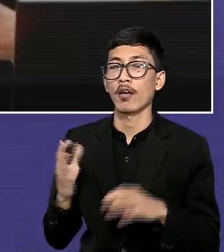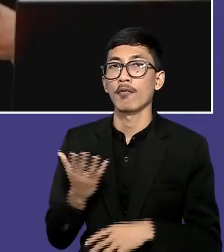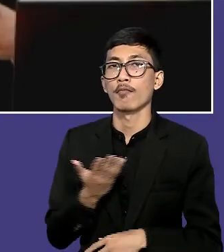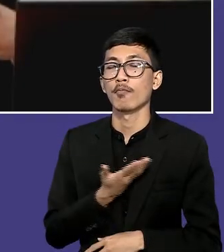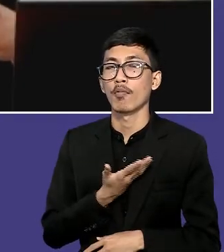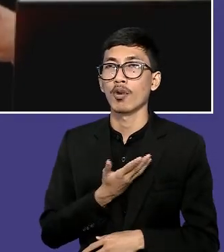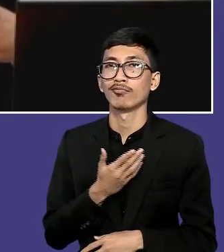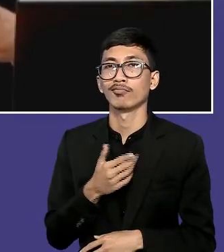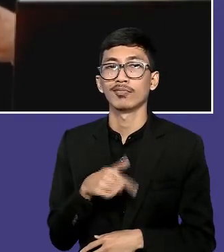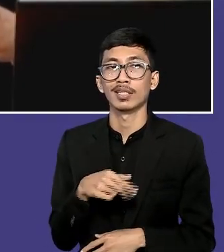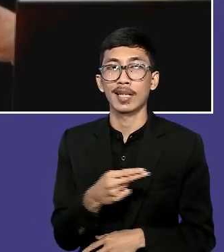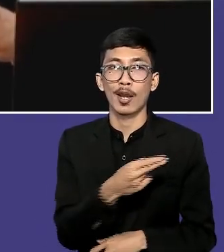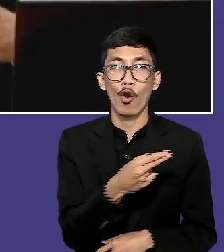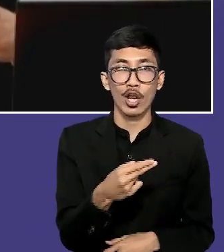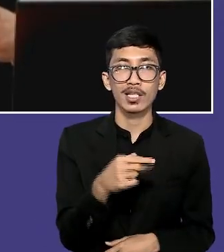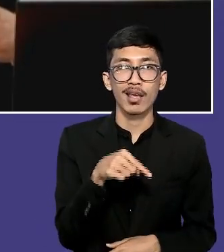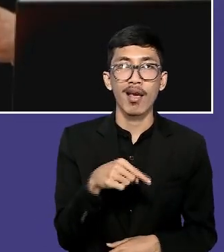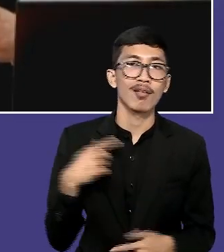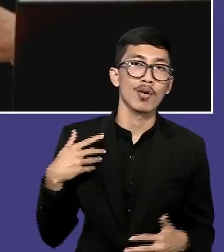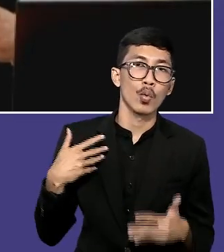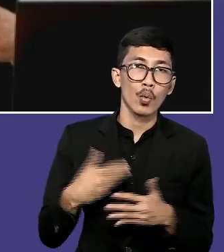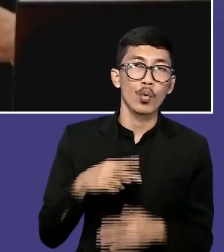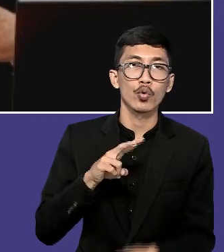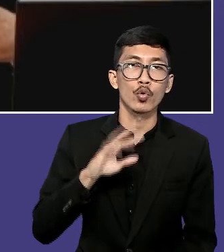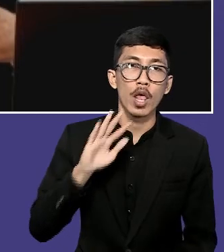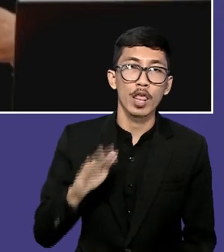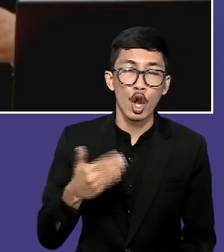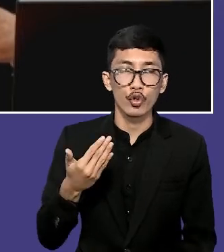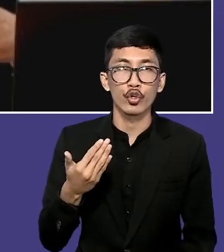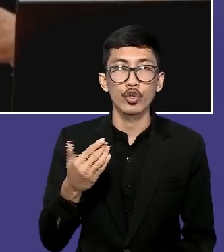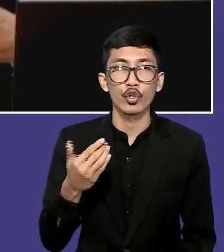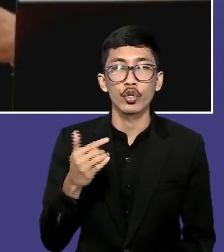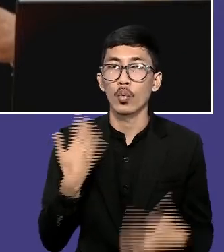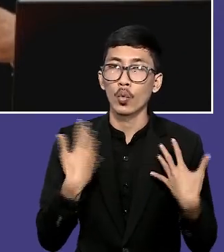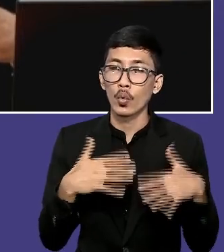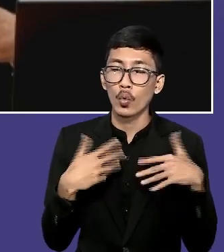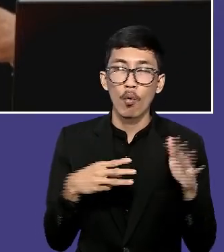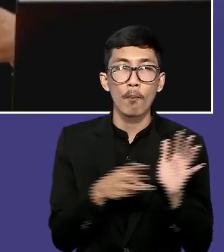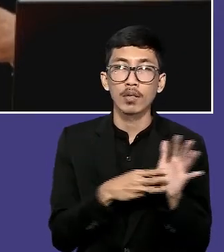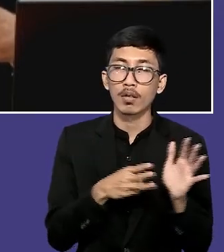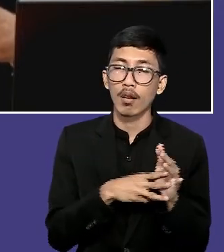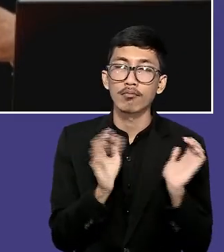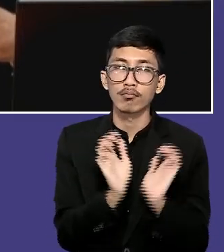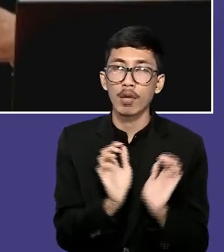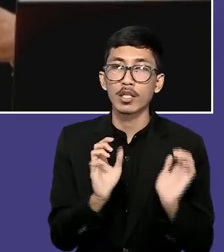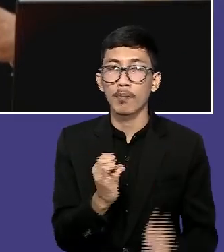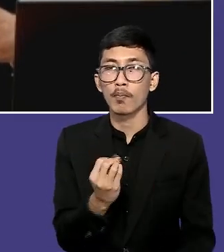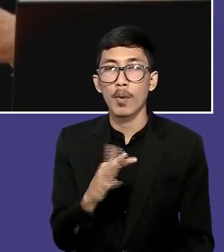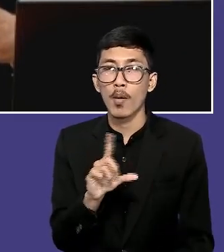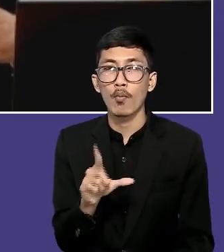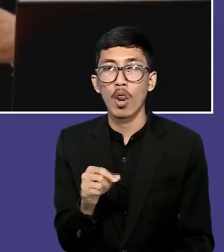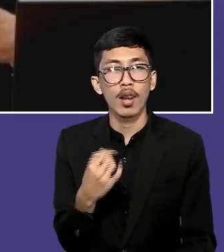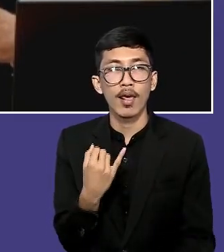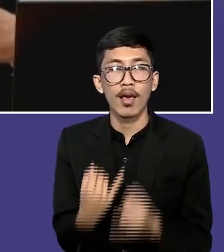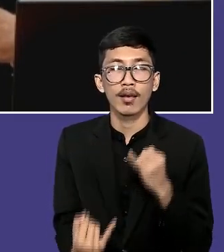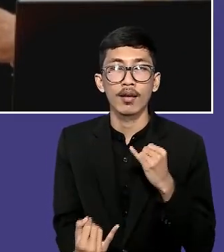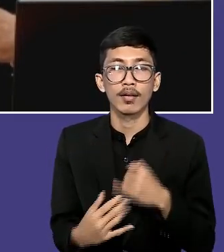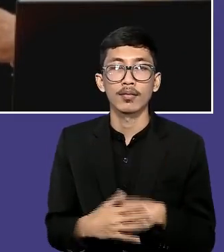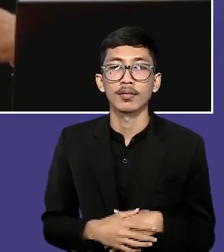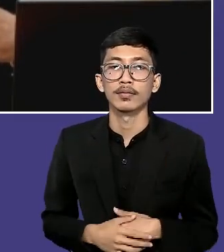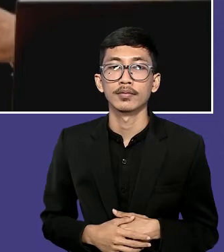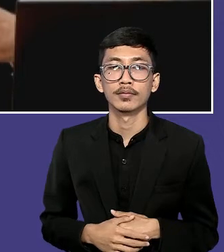di Indonesia hampir dua tahun demi sempat terjadi travel resign di Indonesia saat kasus melandai beberapa bulan terakhir sebelum